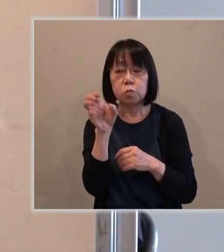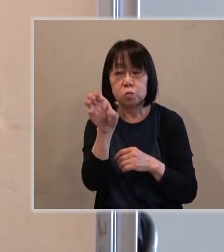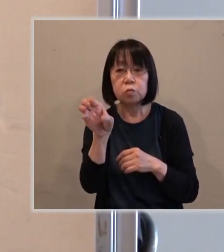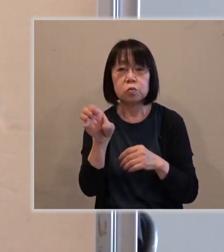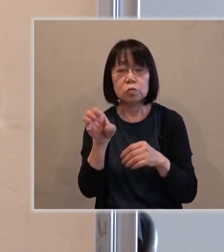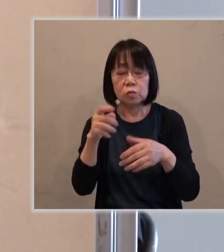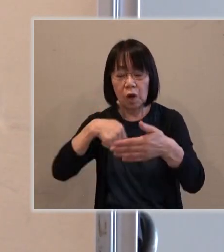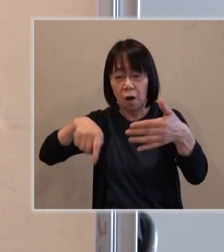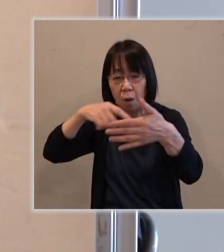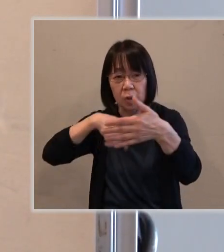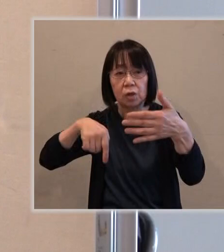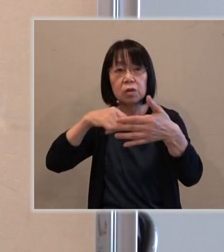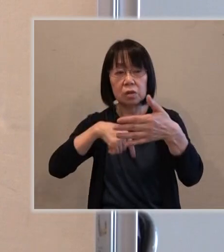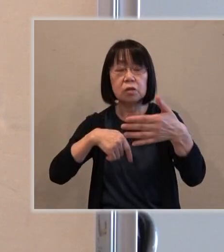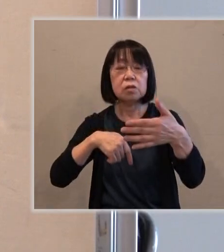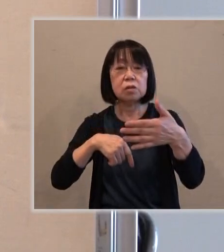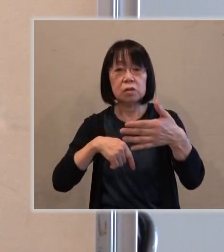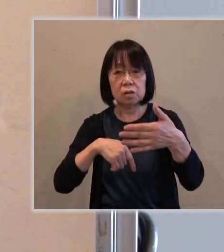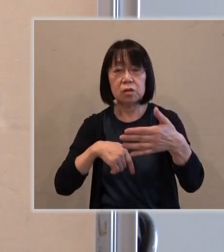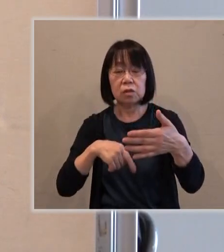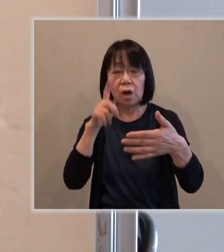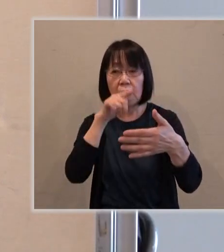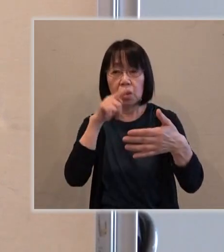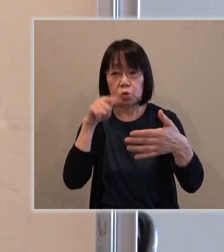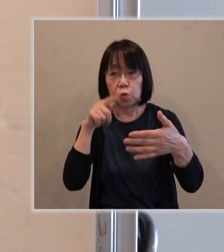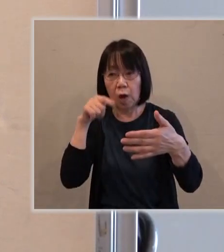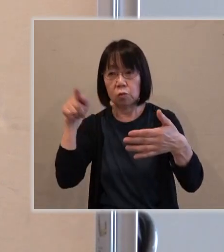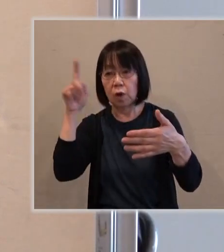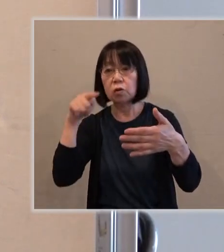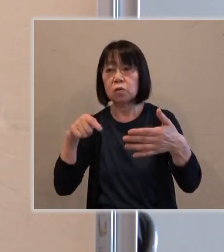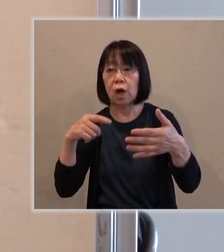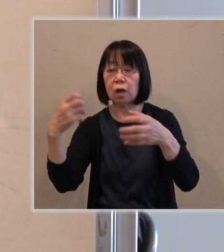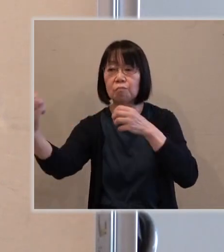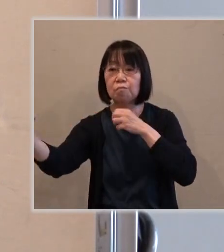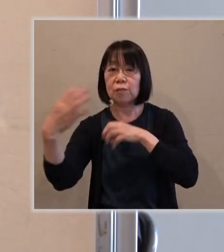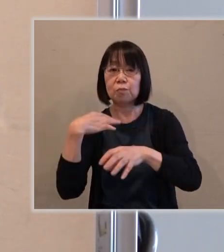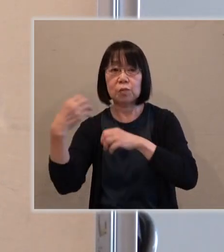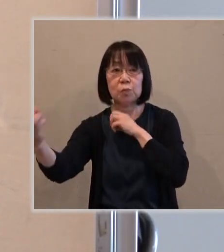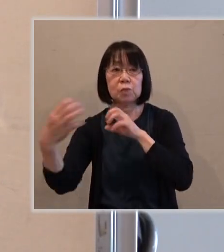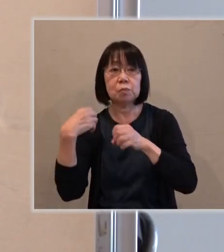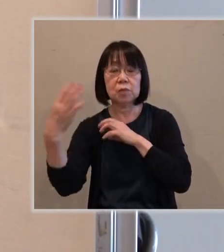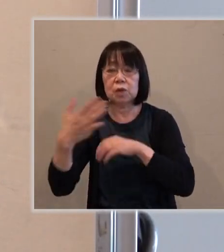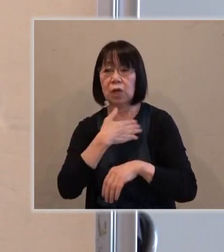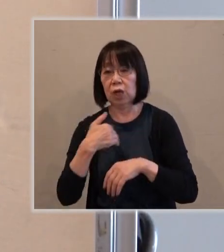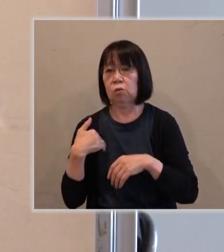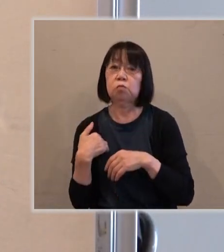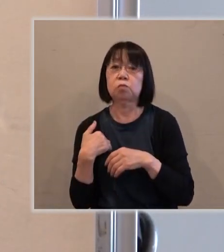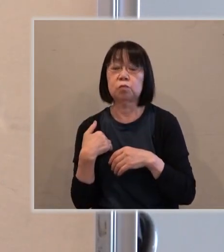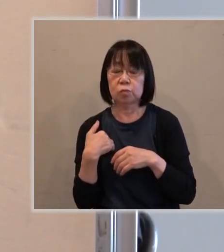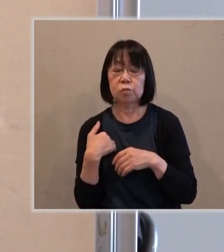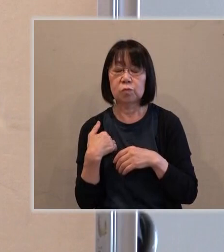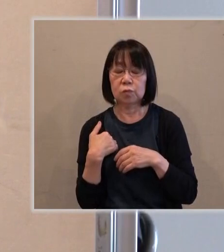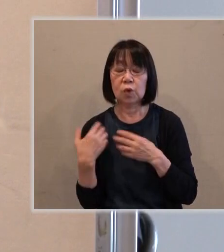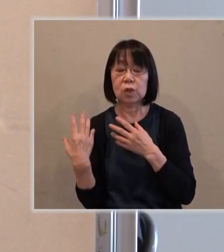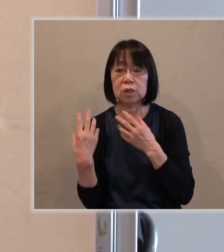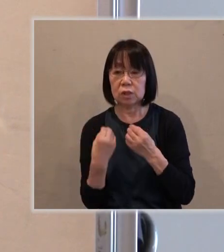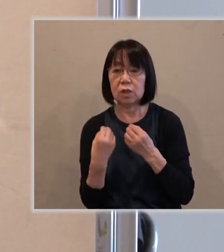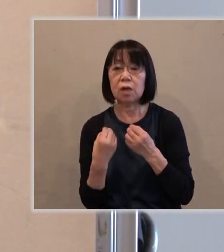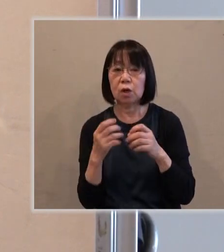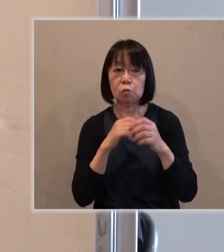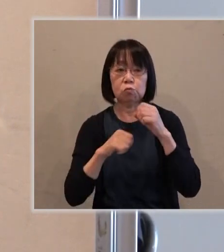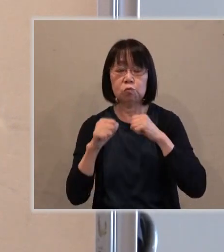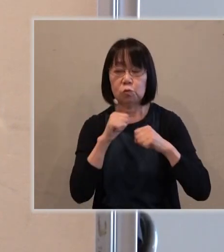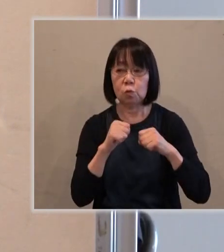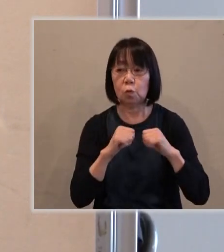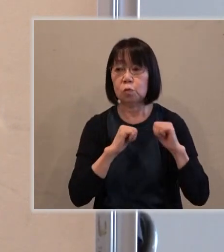なくて、もう SNS の場でキャッチボールがもうできるんですよ、やっぱりしっかり運用するとですね、うん。だから、まあ、そういうアカウント設計だと